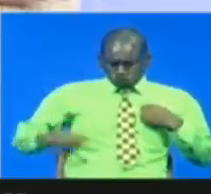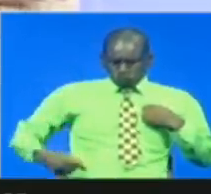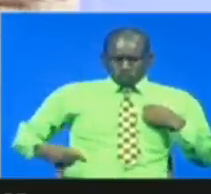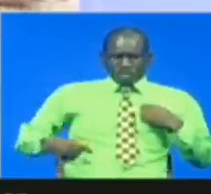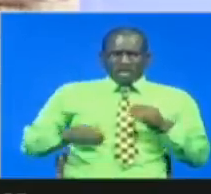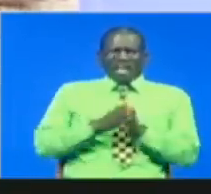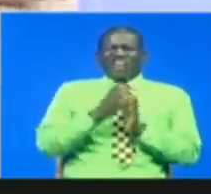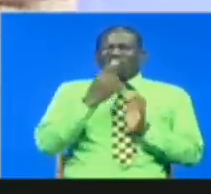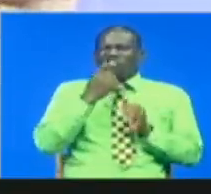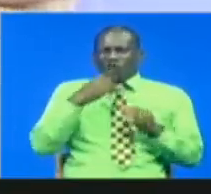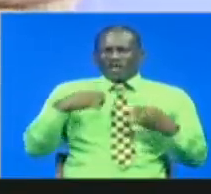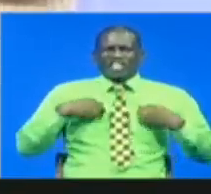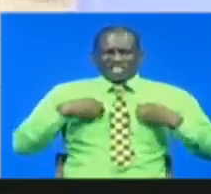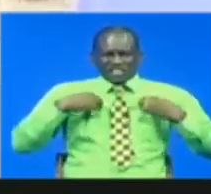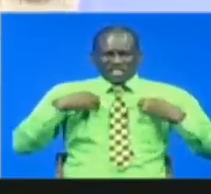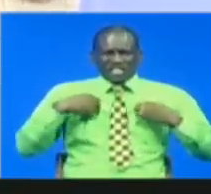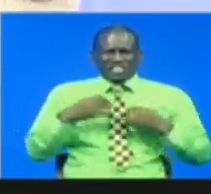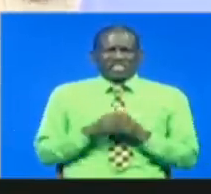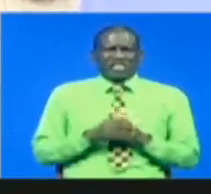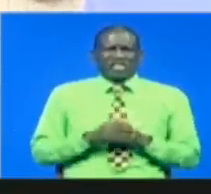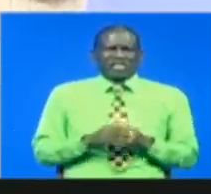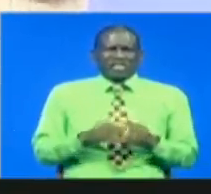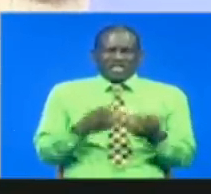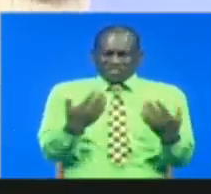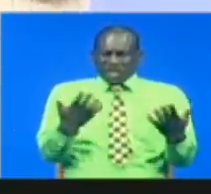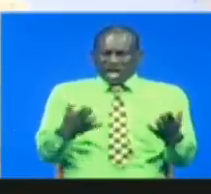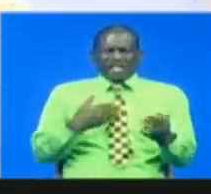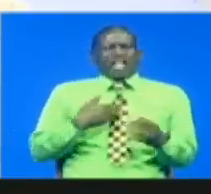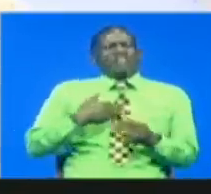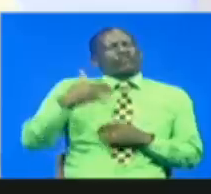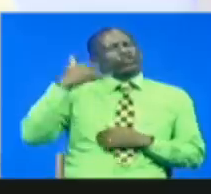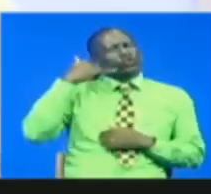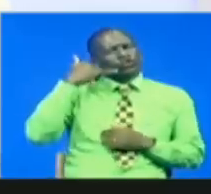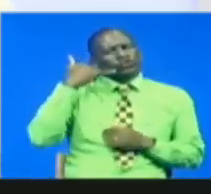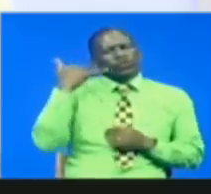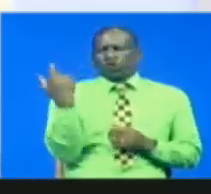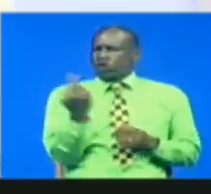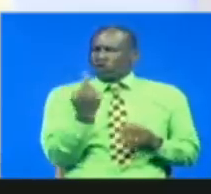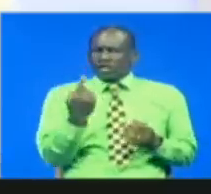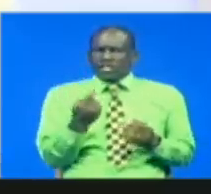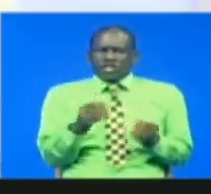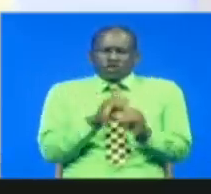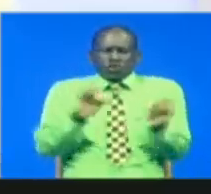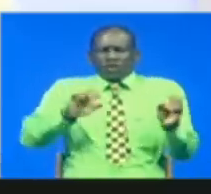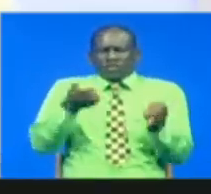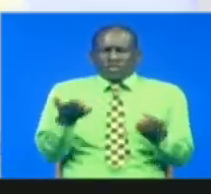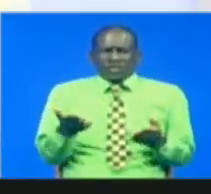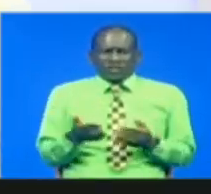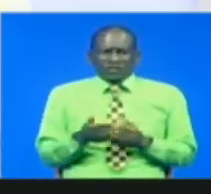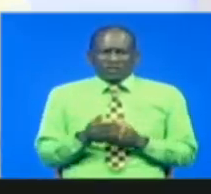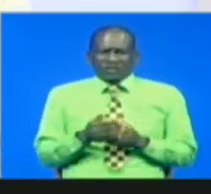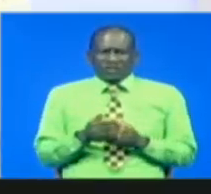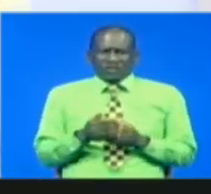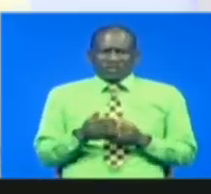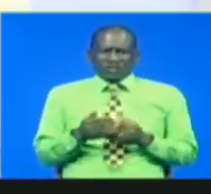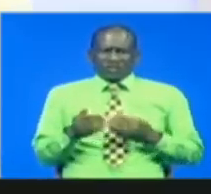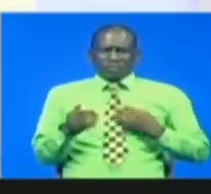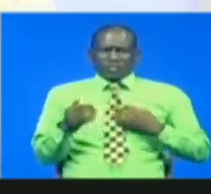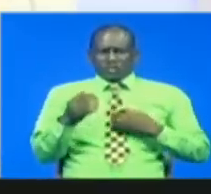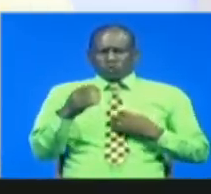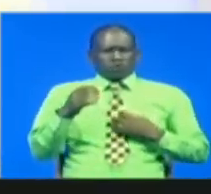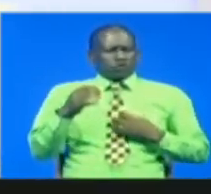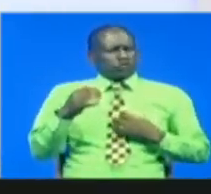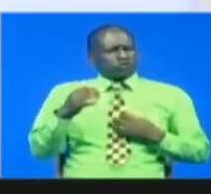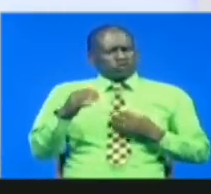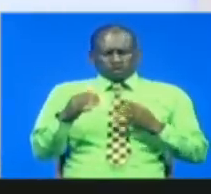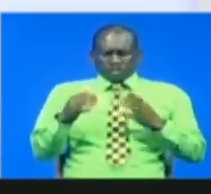nyeupe. Okay. Ya ndio suti. Na kwa mkono ni simu ndio alikuwa nayo kwa sana. Hakuna chochote. Hapo wale niambia alikuwa tu amejishika shika shika. Shika kifua kizungumza.